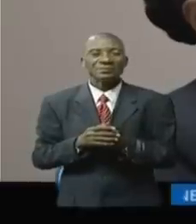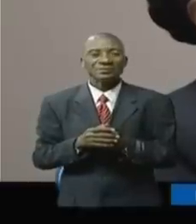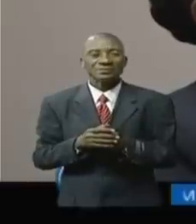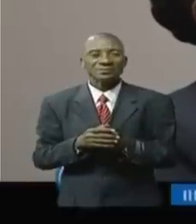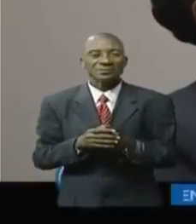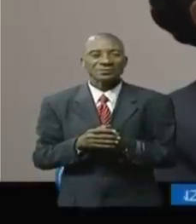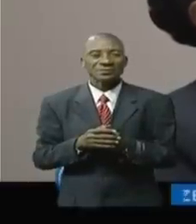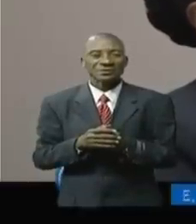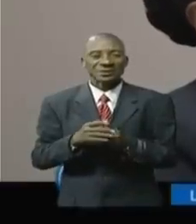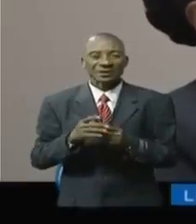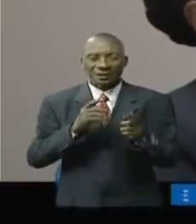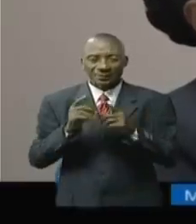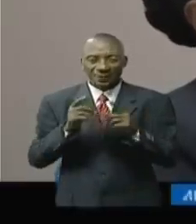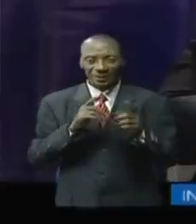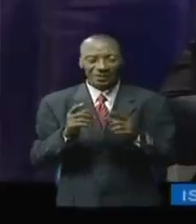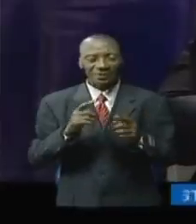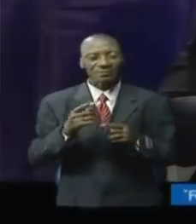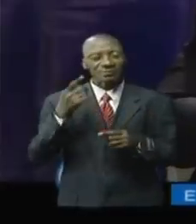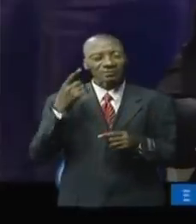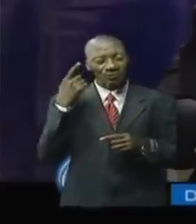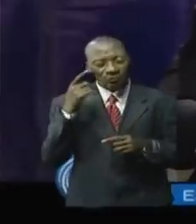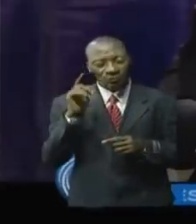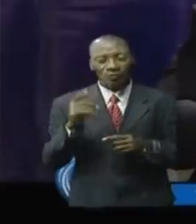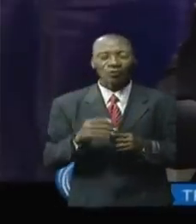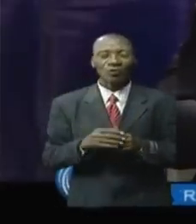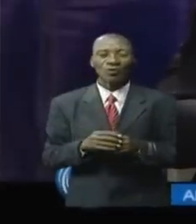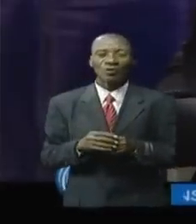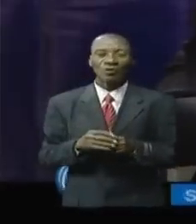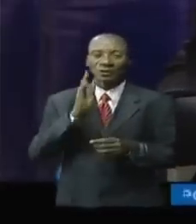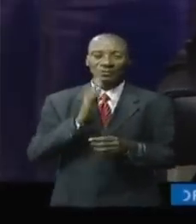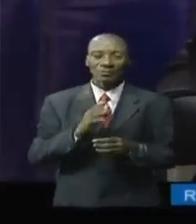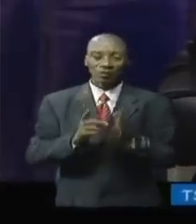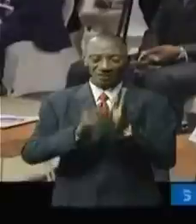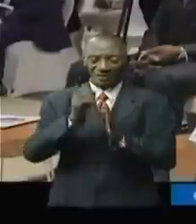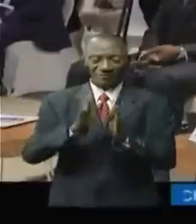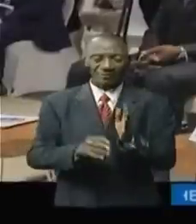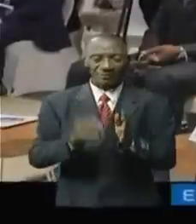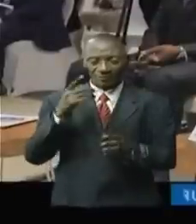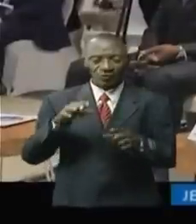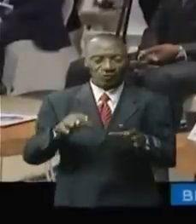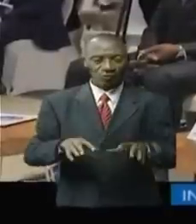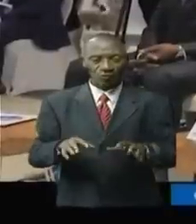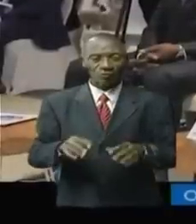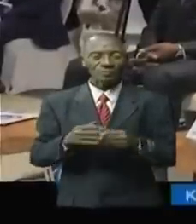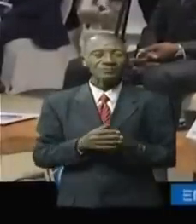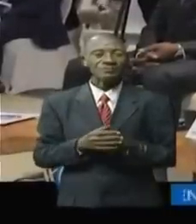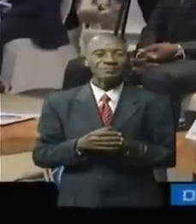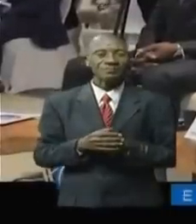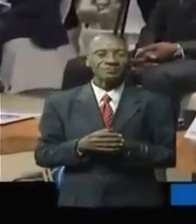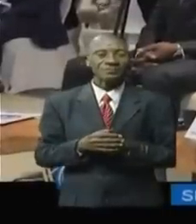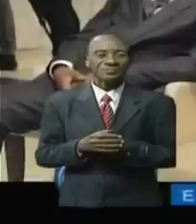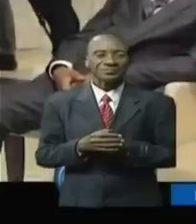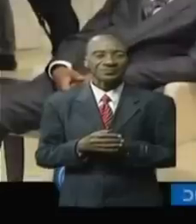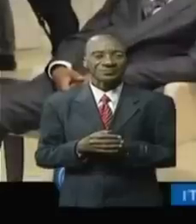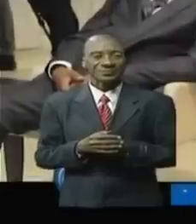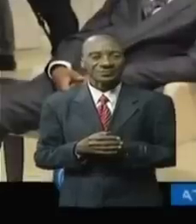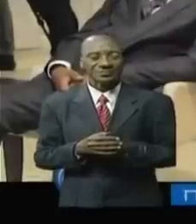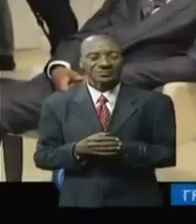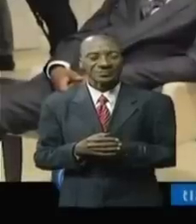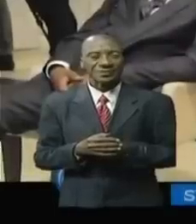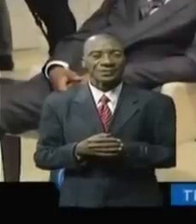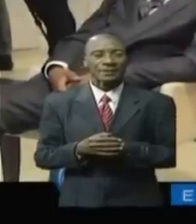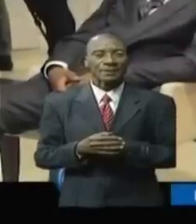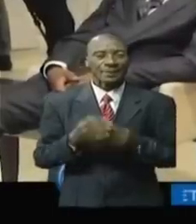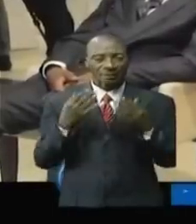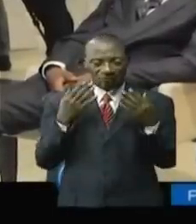aux différentes crises qui impactent le développement de pays francophones. Les rôles du système financier dans l'innovation